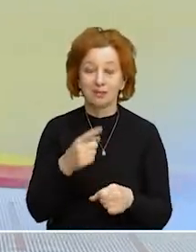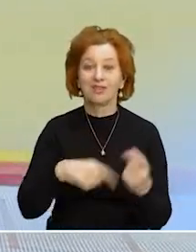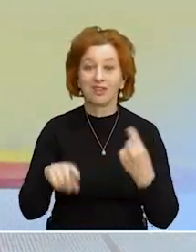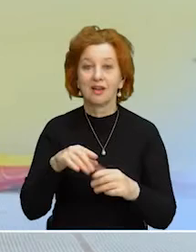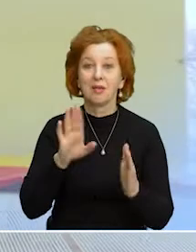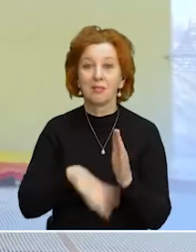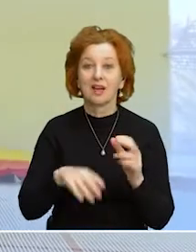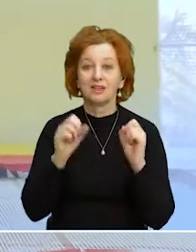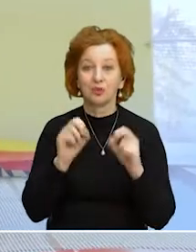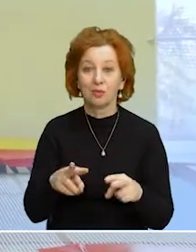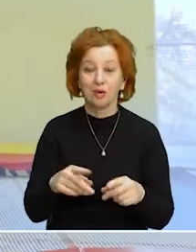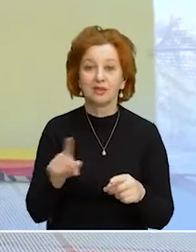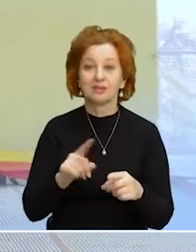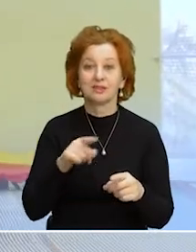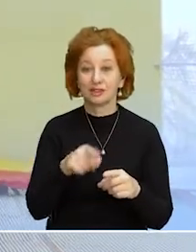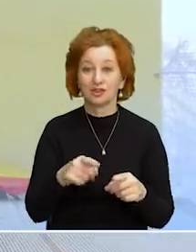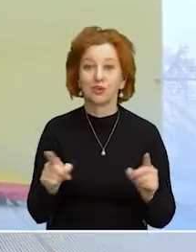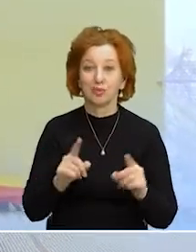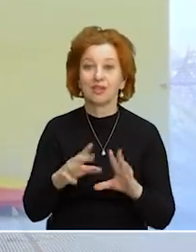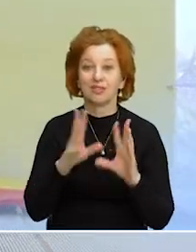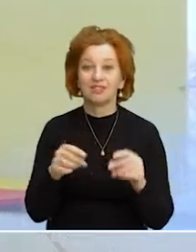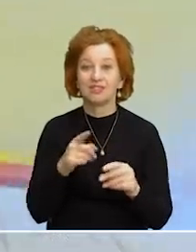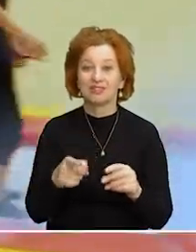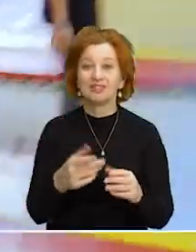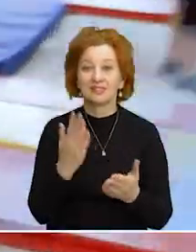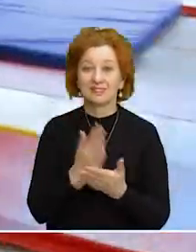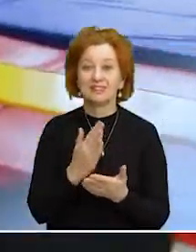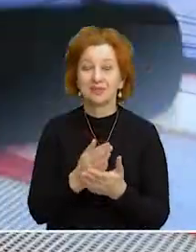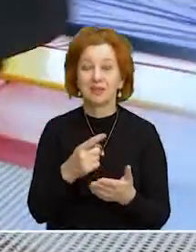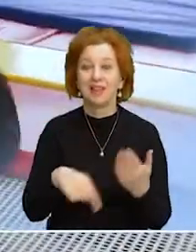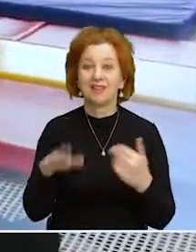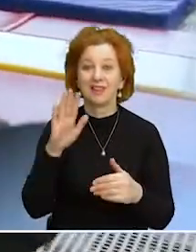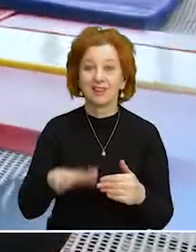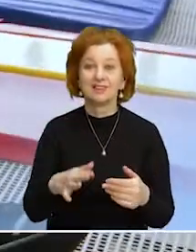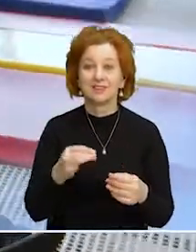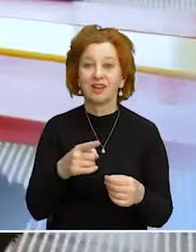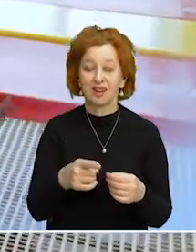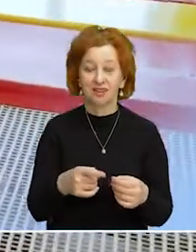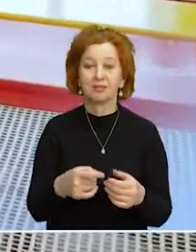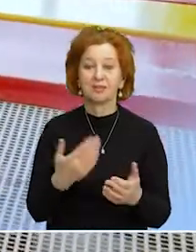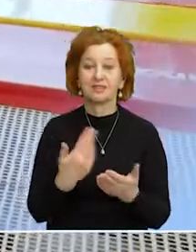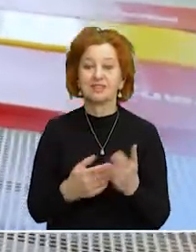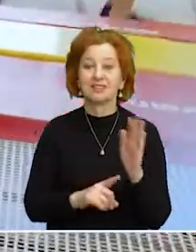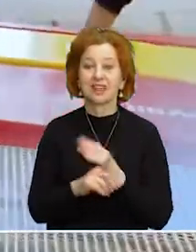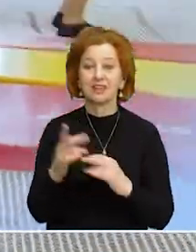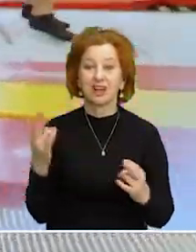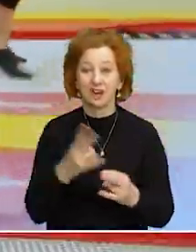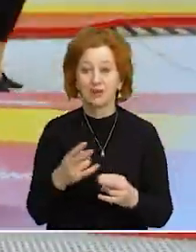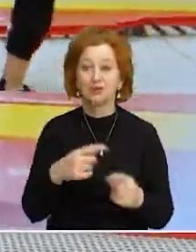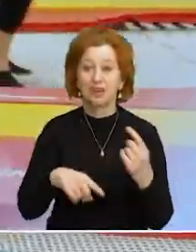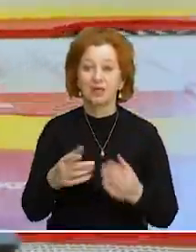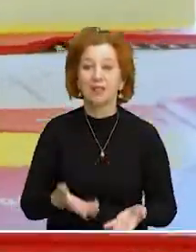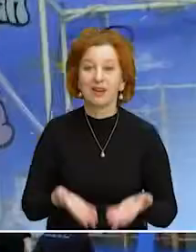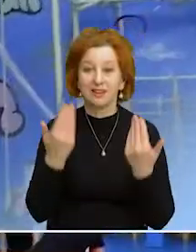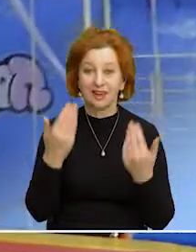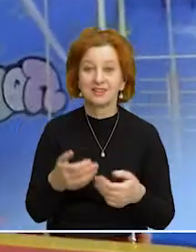сложные трюки безопасности, и сноубордист, если упадет, то на мягкий батут. Но прежде чем упасть, сначала нужно